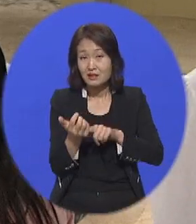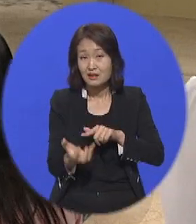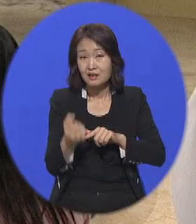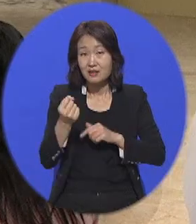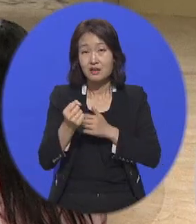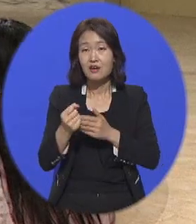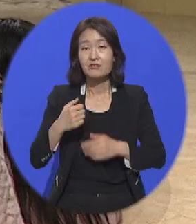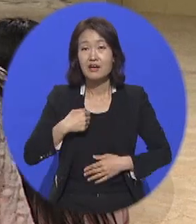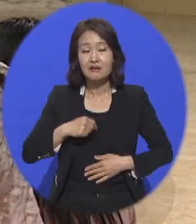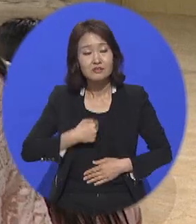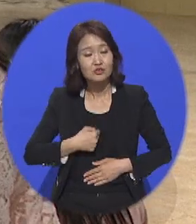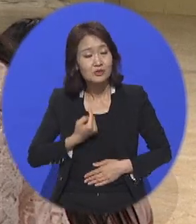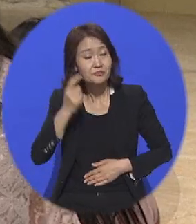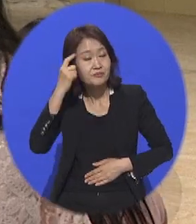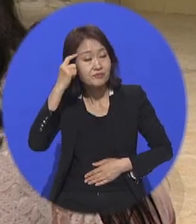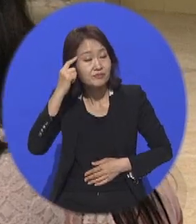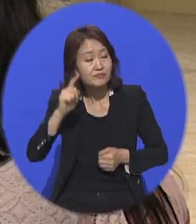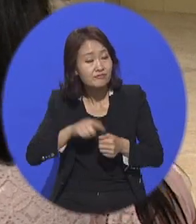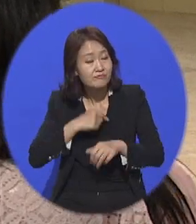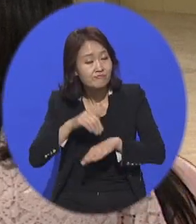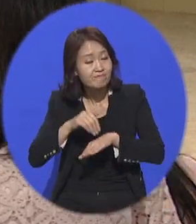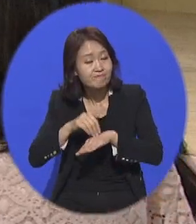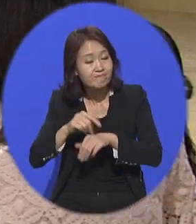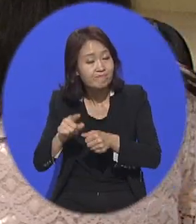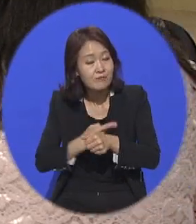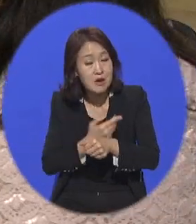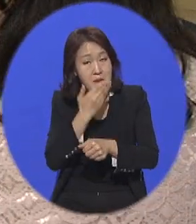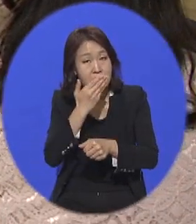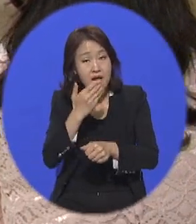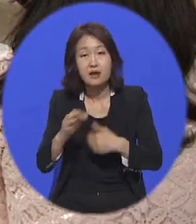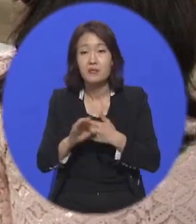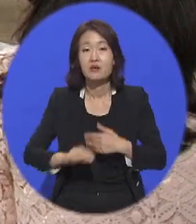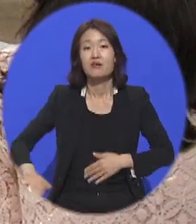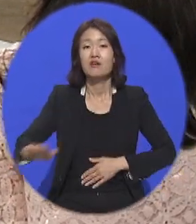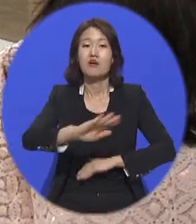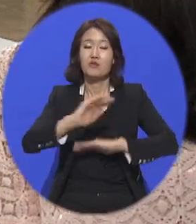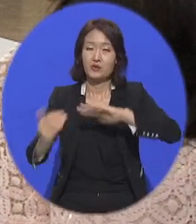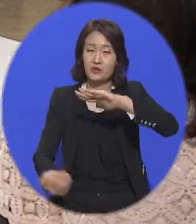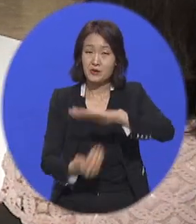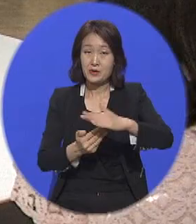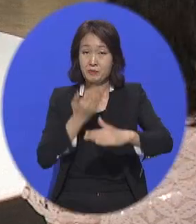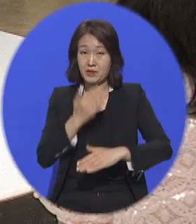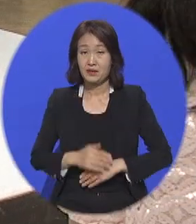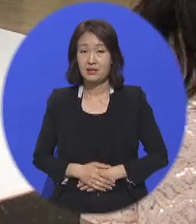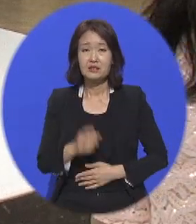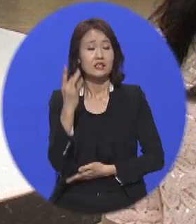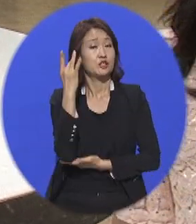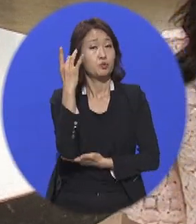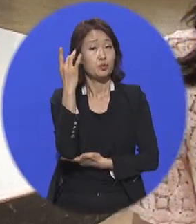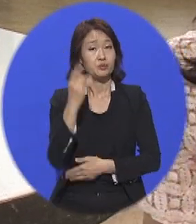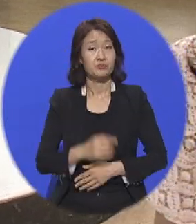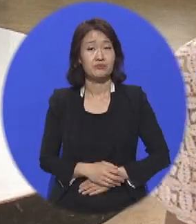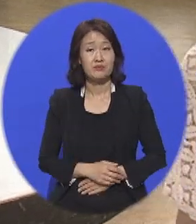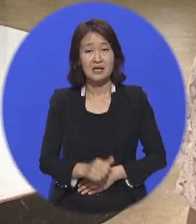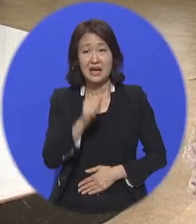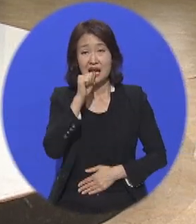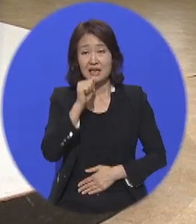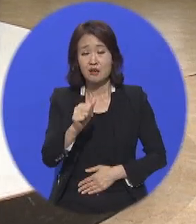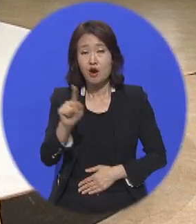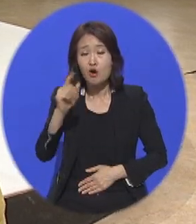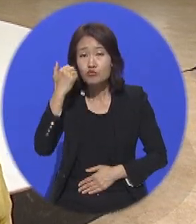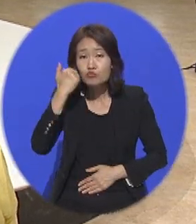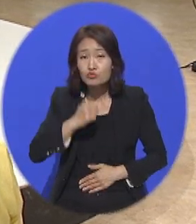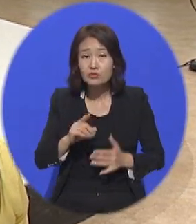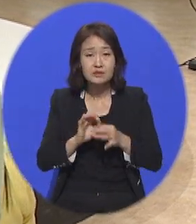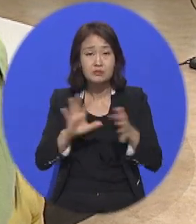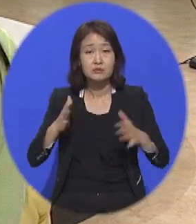자기의 메시지를 주고 이 수행을, 명상을 접하면은 여러분들은 이루어집니다. 이것이 기본입니다. 절대 그